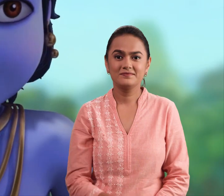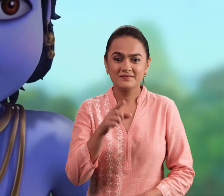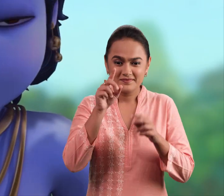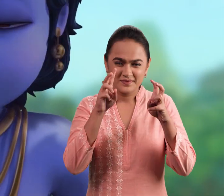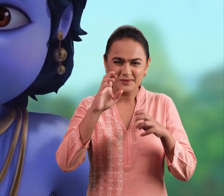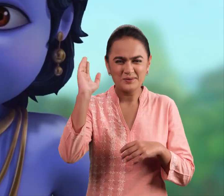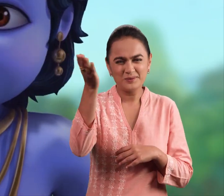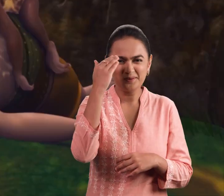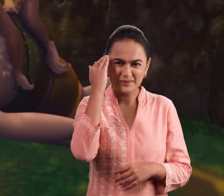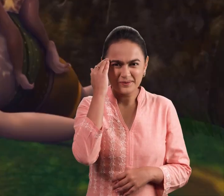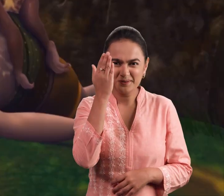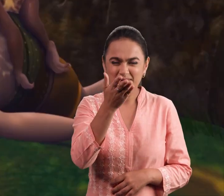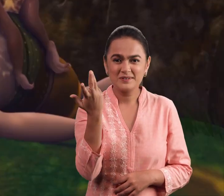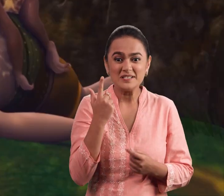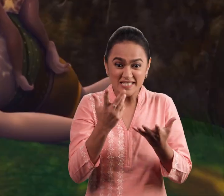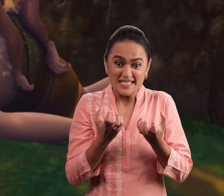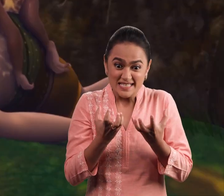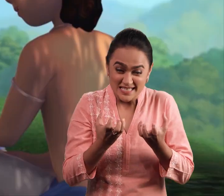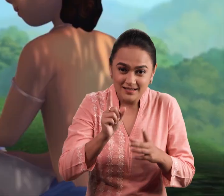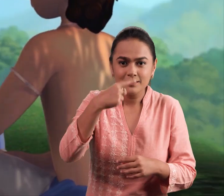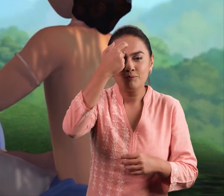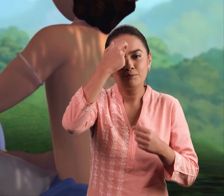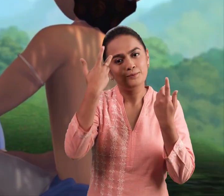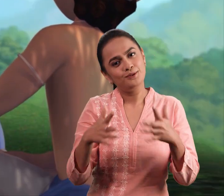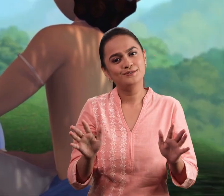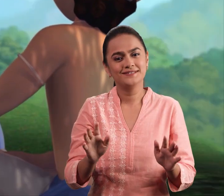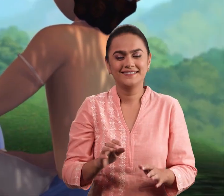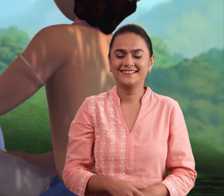ये कहावत तो सुनी होगी कि लालच बुरी बला है।